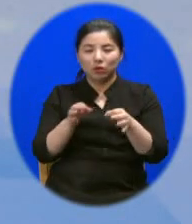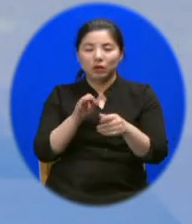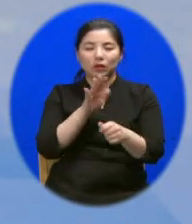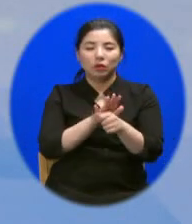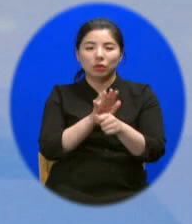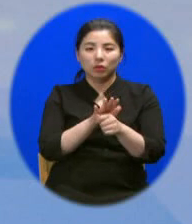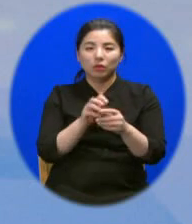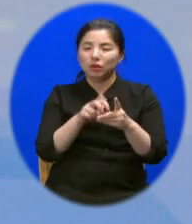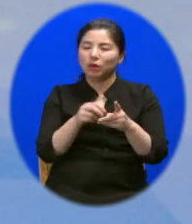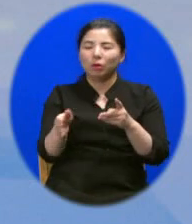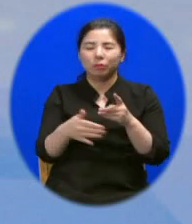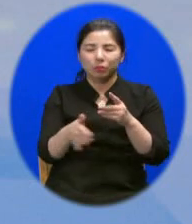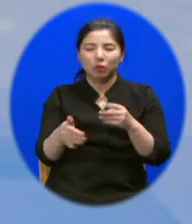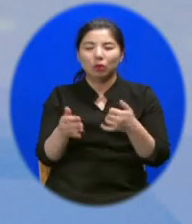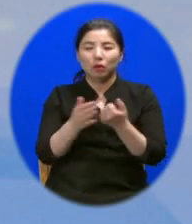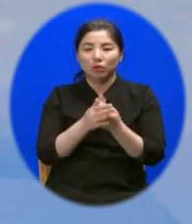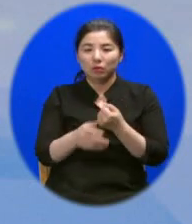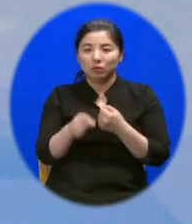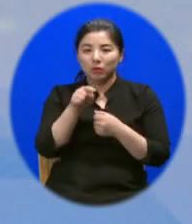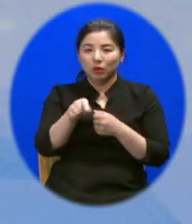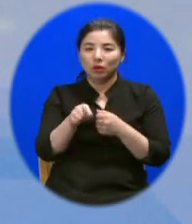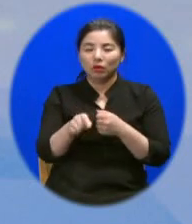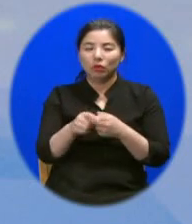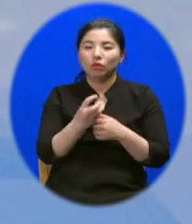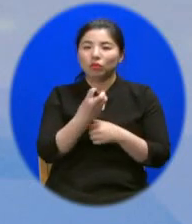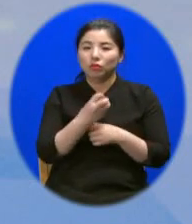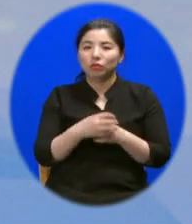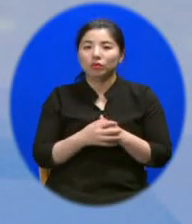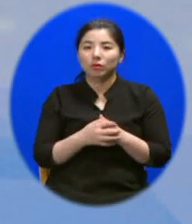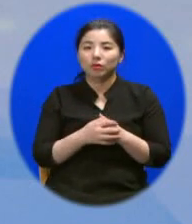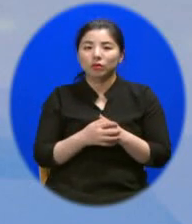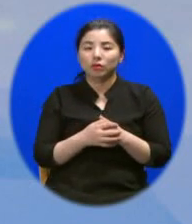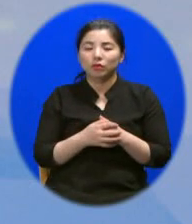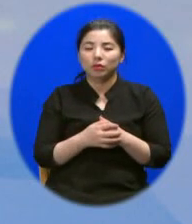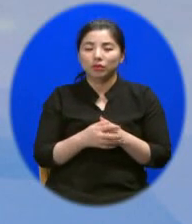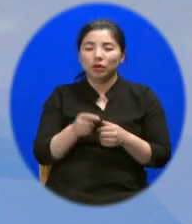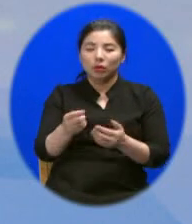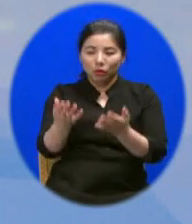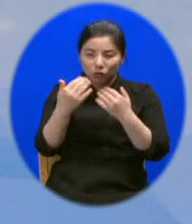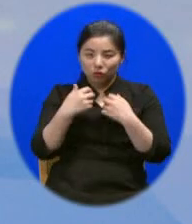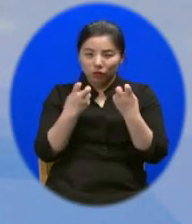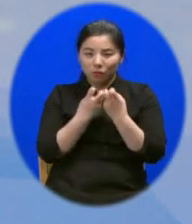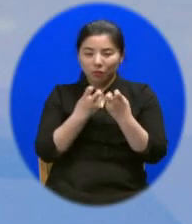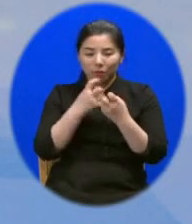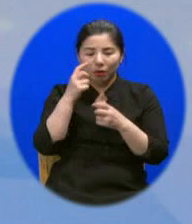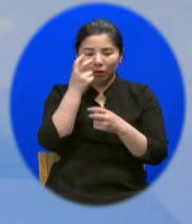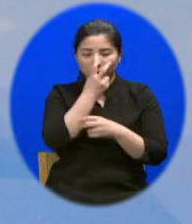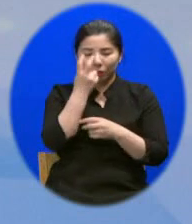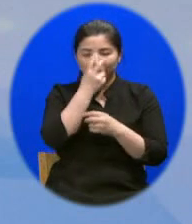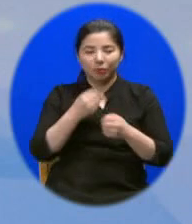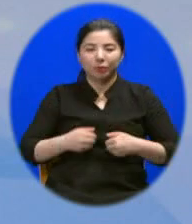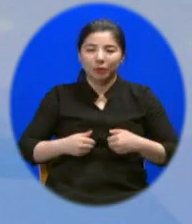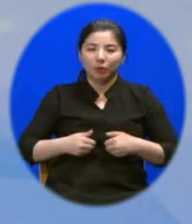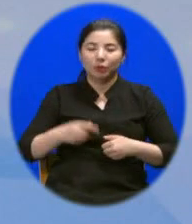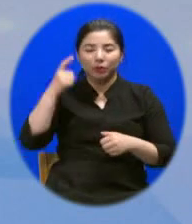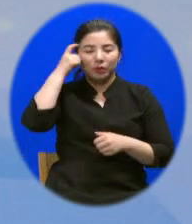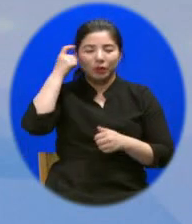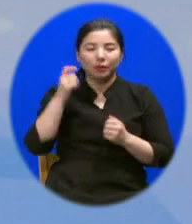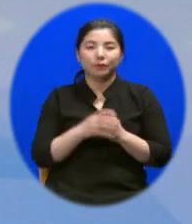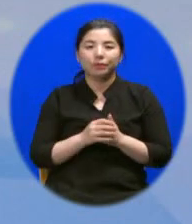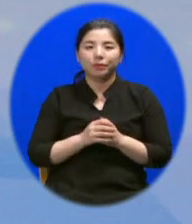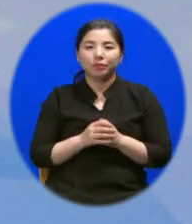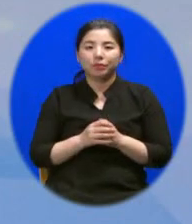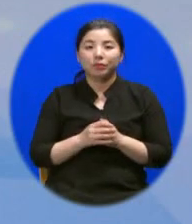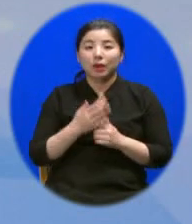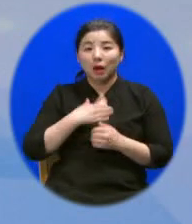없습니다 이거를 아저씨도 중심으로 유치하는 이런 방안도 검토될 필요가 있다고 생각을 합니다